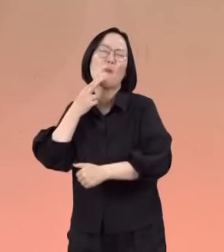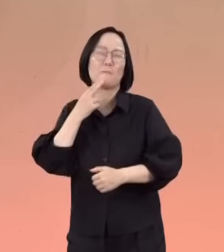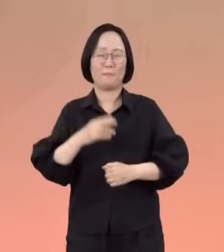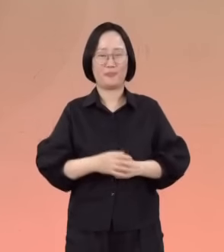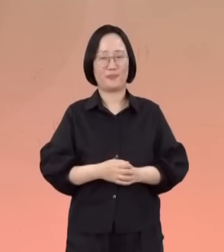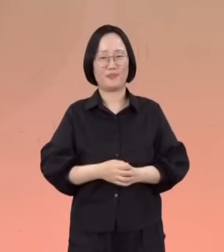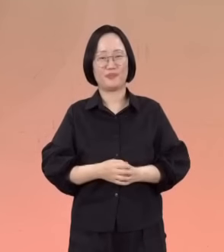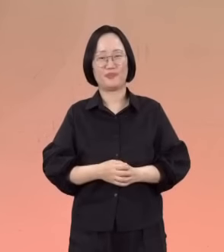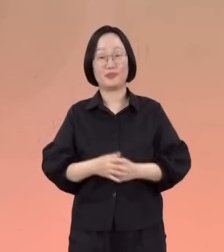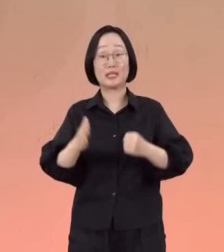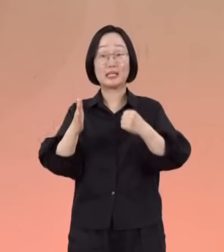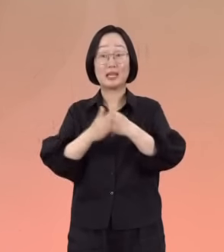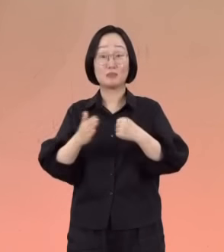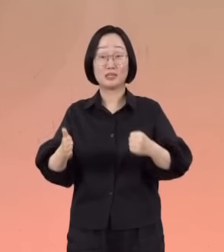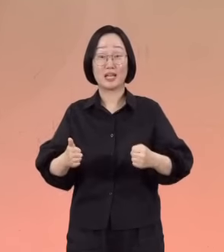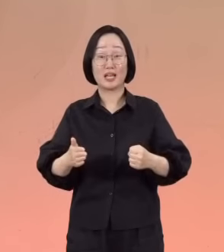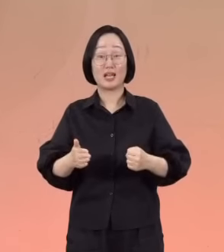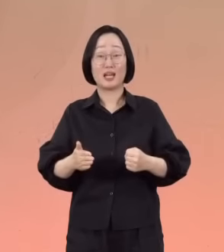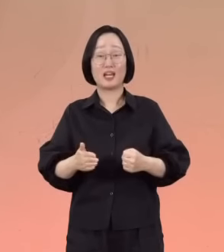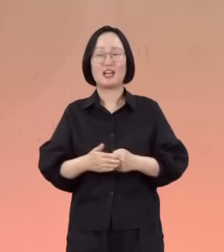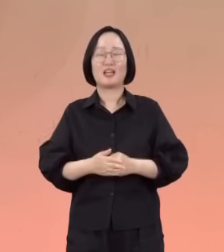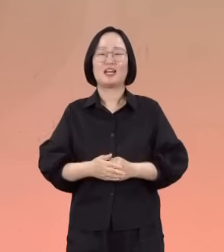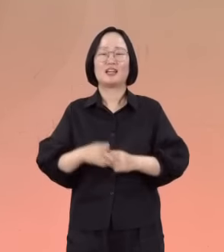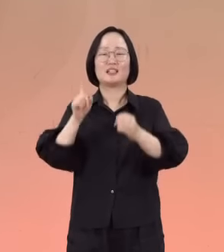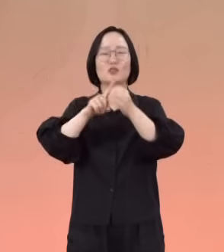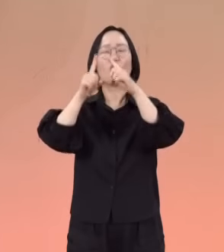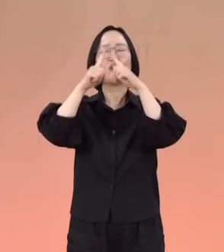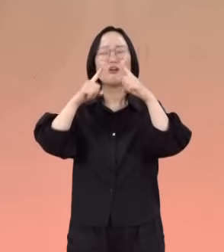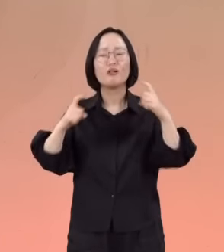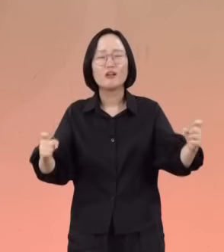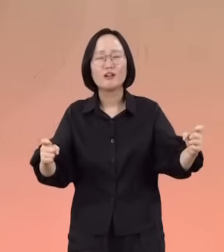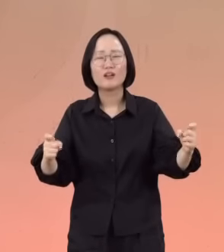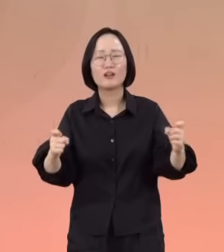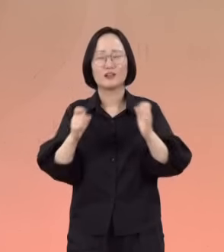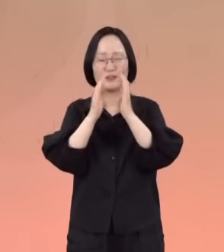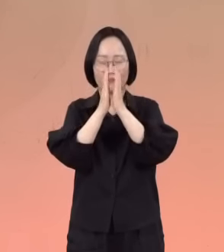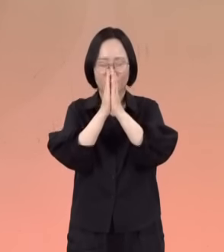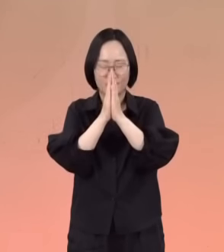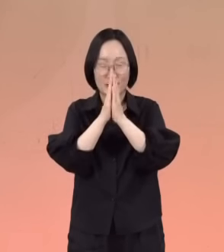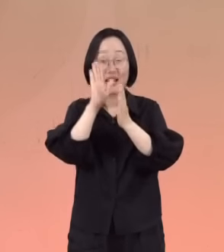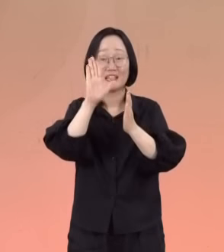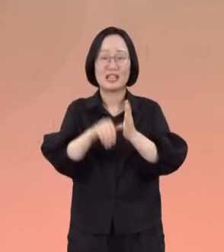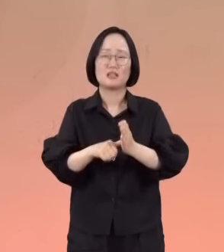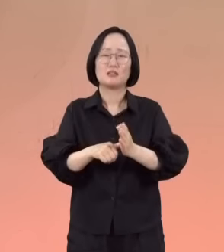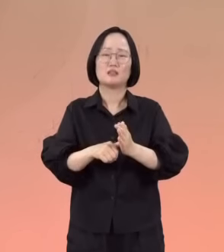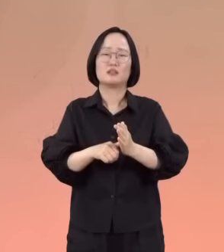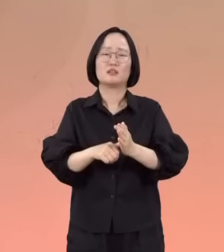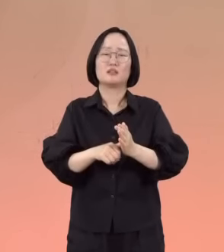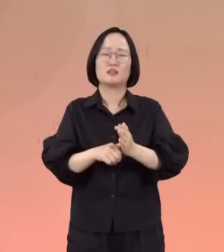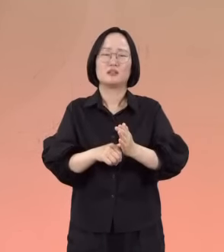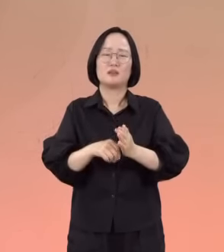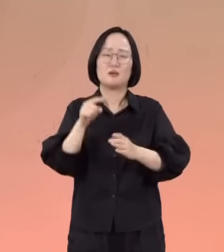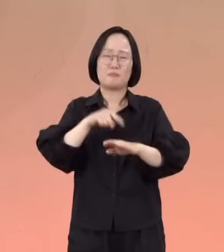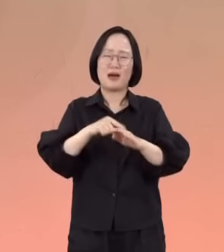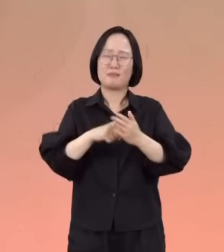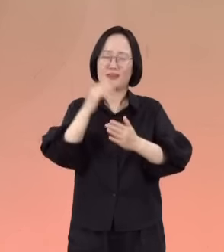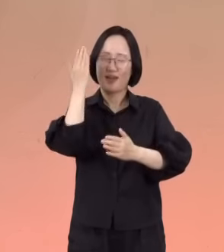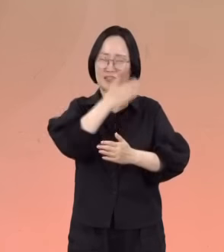성지순레 갈 때는 정성스러운 마음으로 우리가 성지순례를 오고